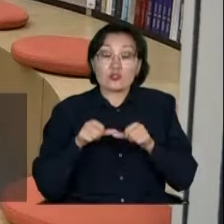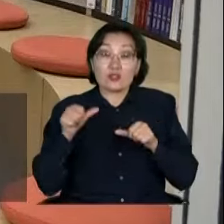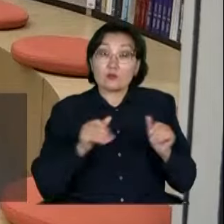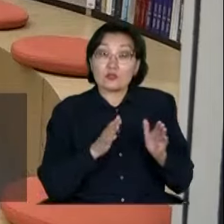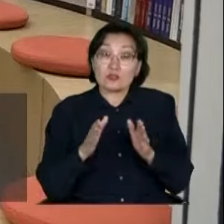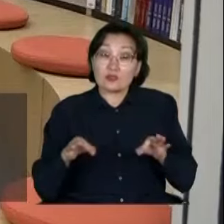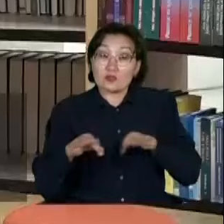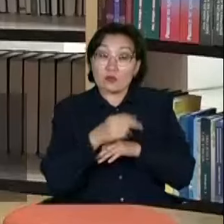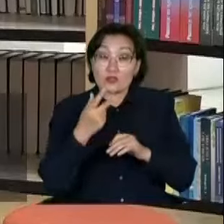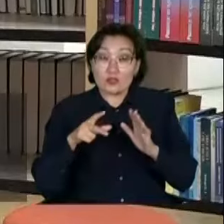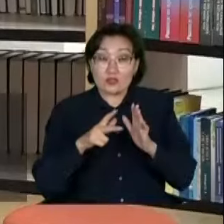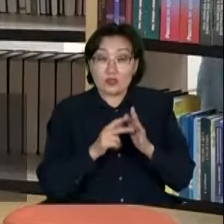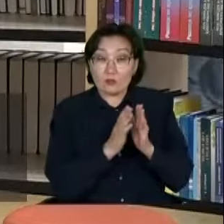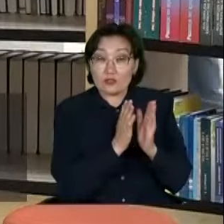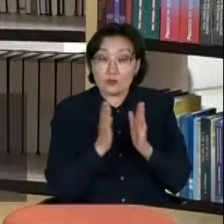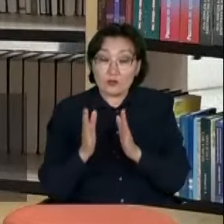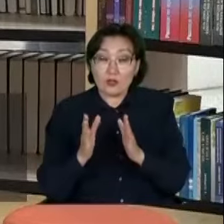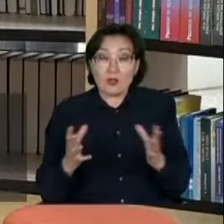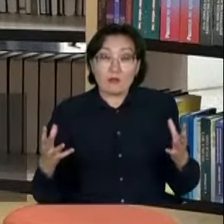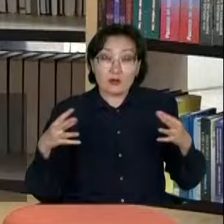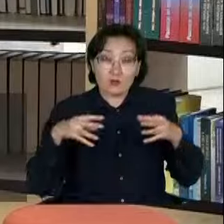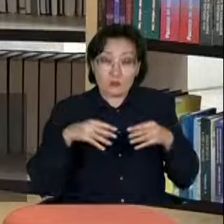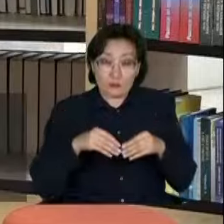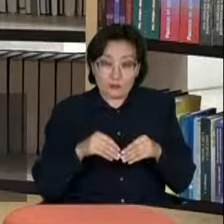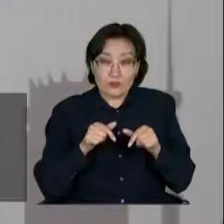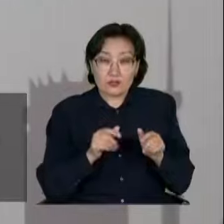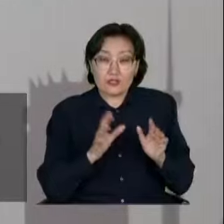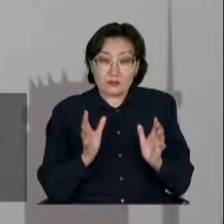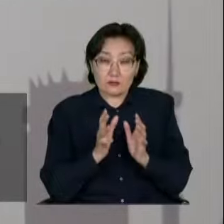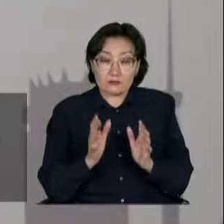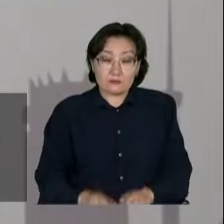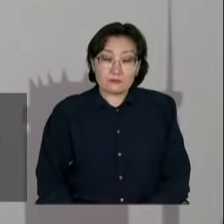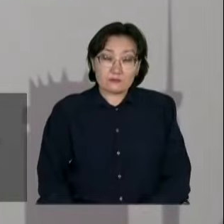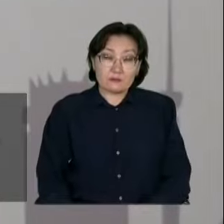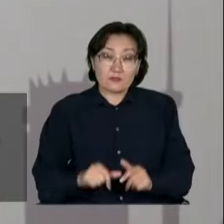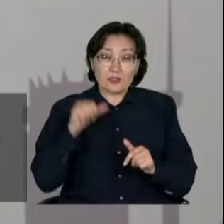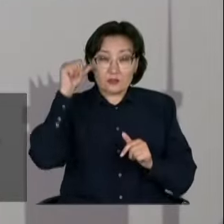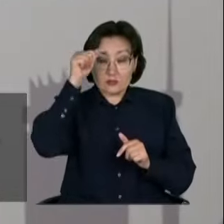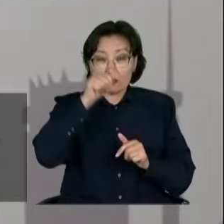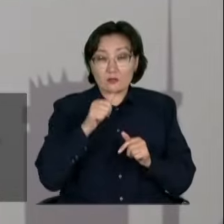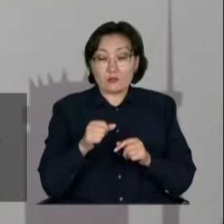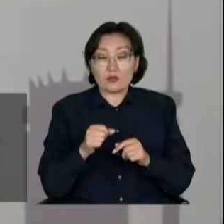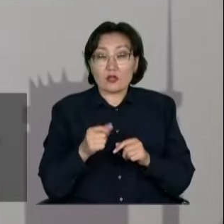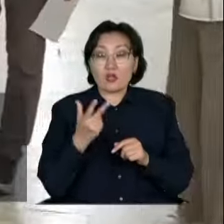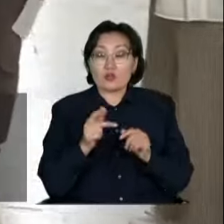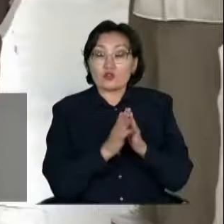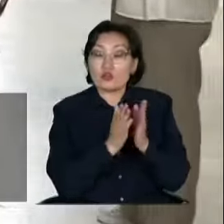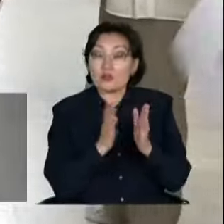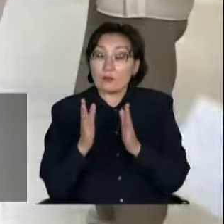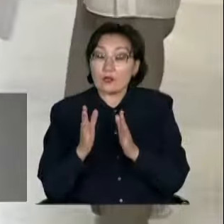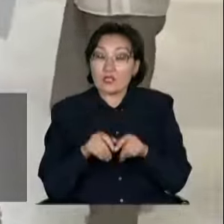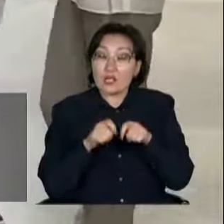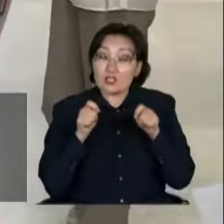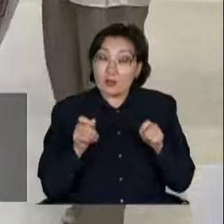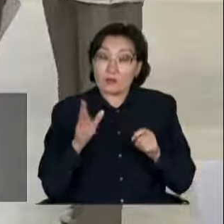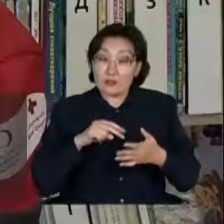бүгінде 28 кітапхананың басын біріктіріп отыр. Биылғы жылда да біз тағы да 3 кітапхана ашамыз деген ойымыз бар.